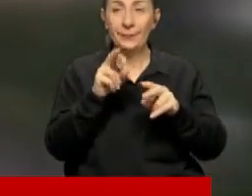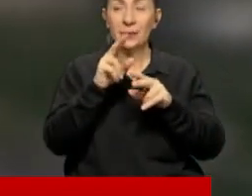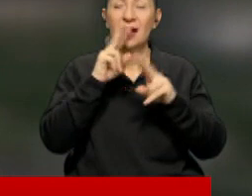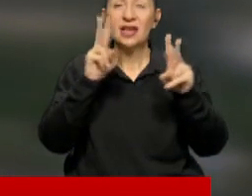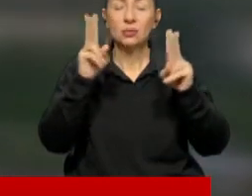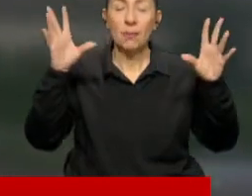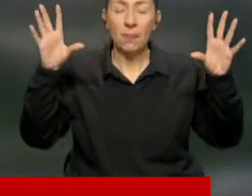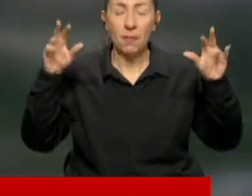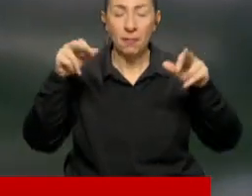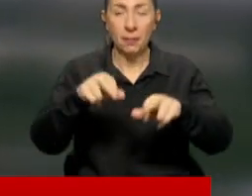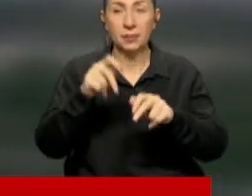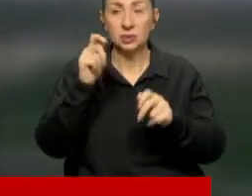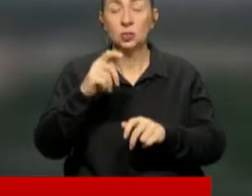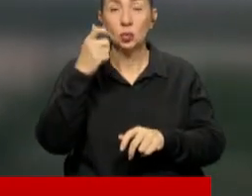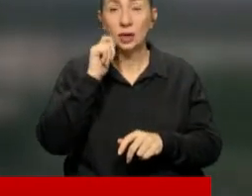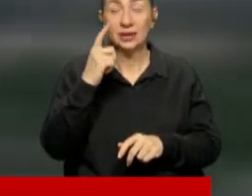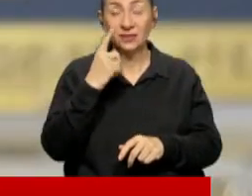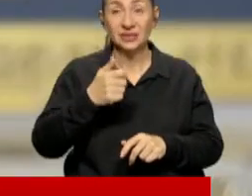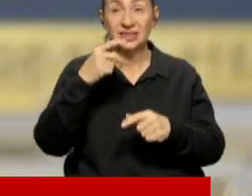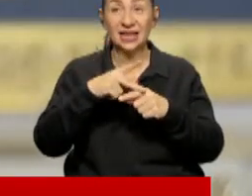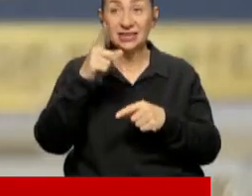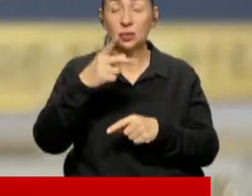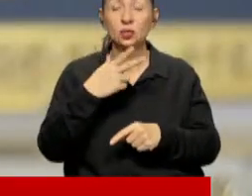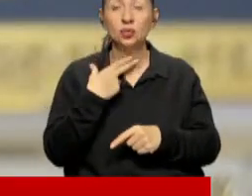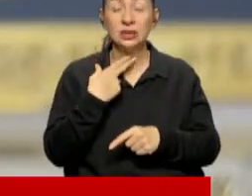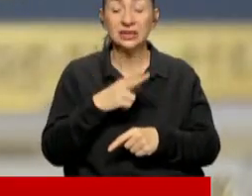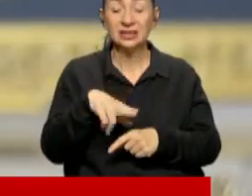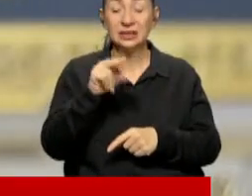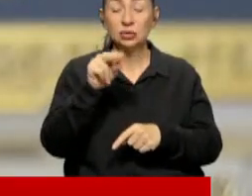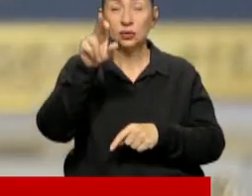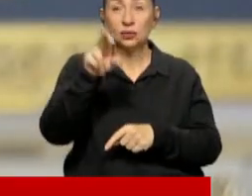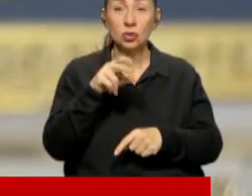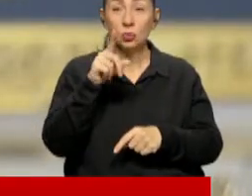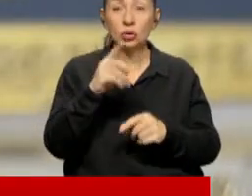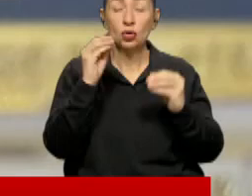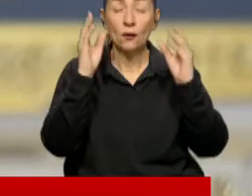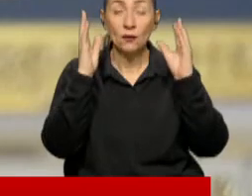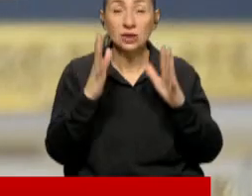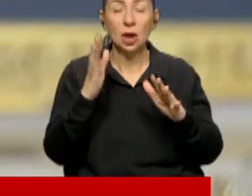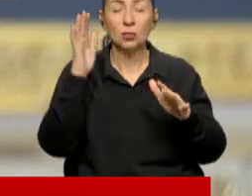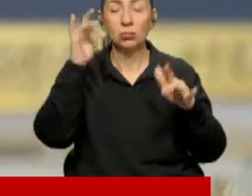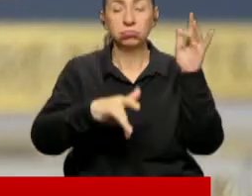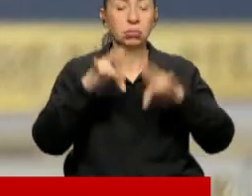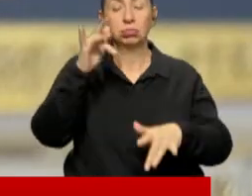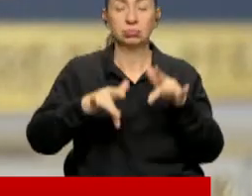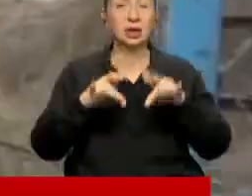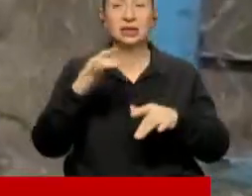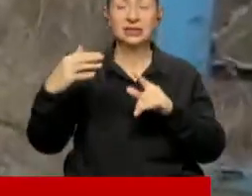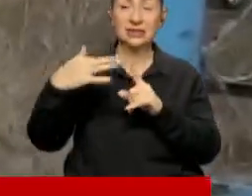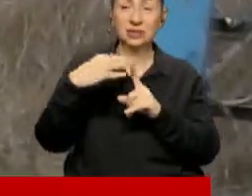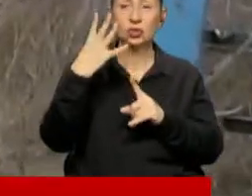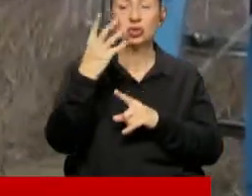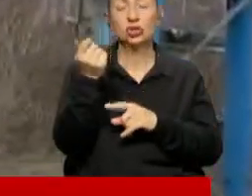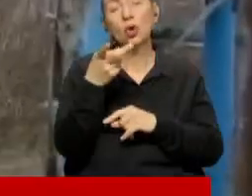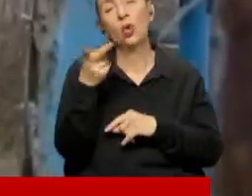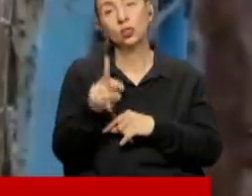alındı. Ukrayna Devlet Başkanı Zelenski, Rusya'nın 70 füze fırlattığını, bunların çoğunun düşürüldüğünü açıkladı. Saldırılarda 4